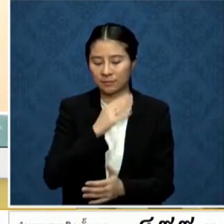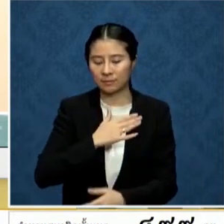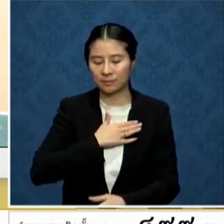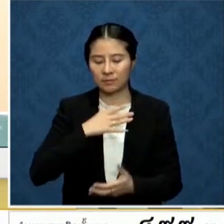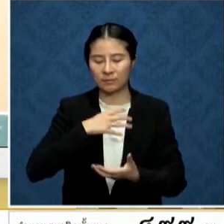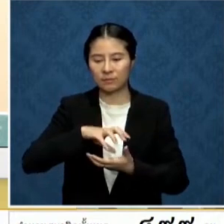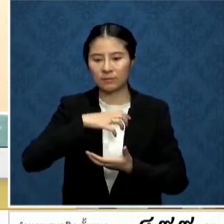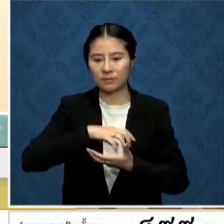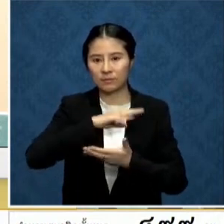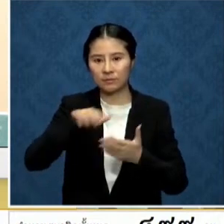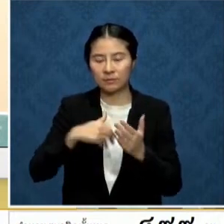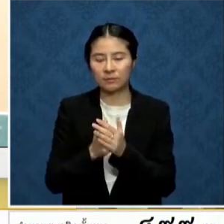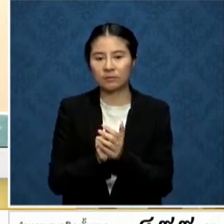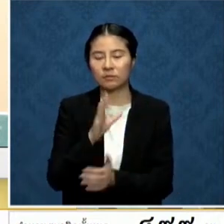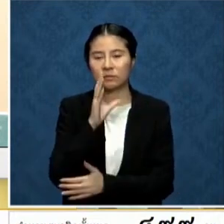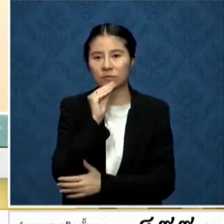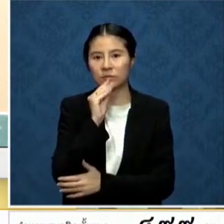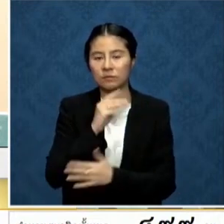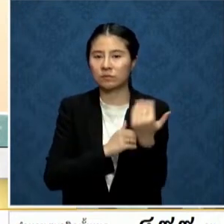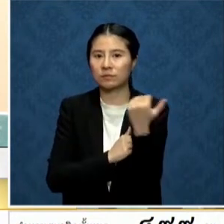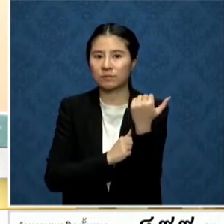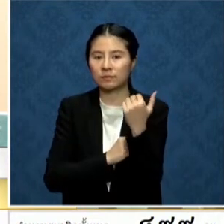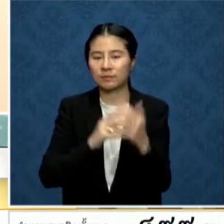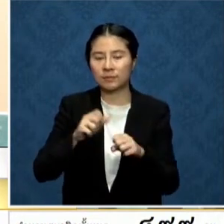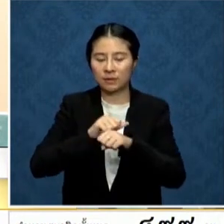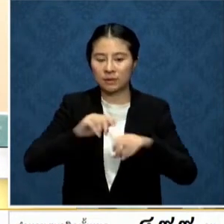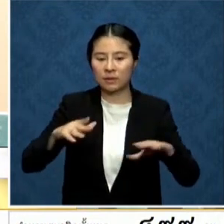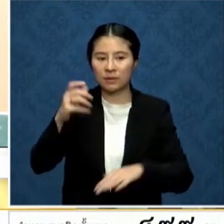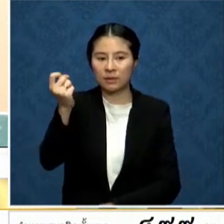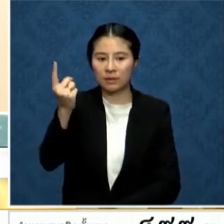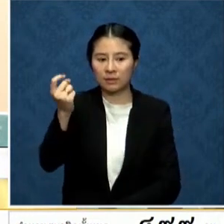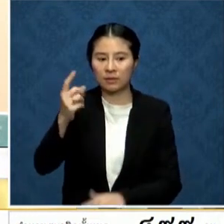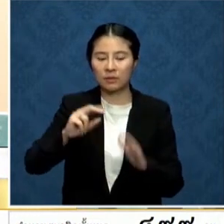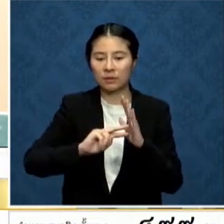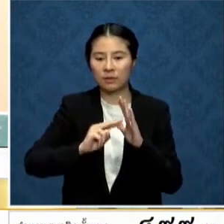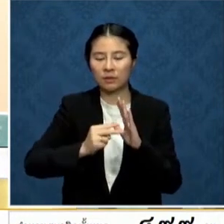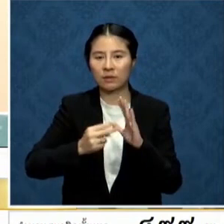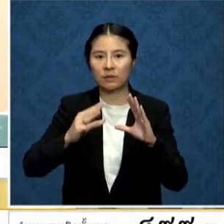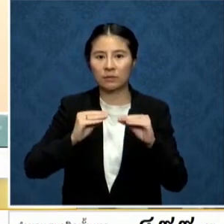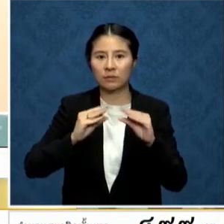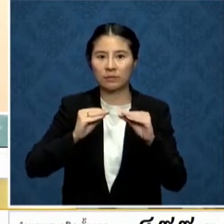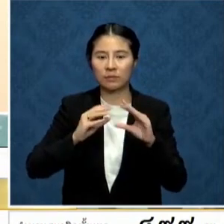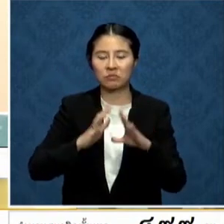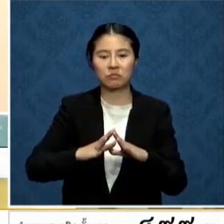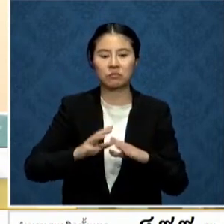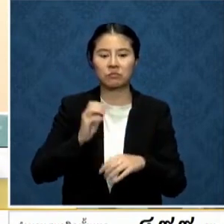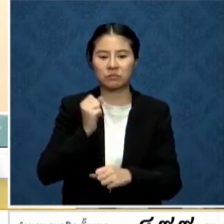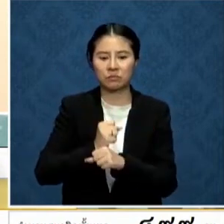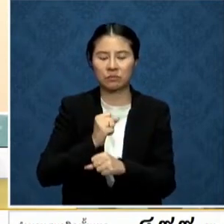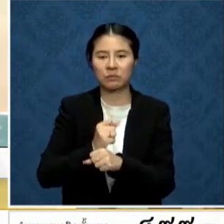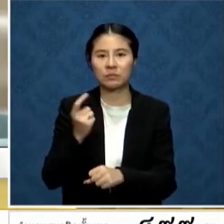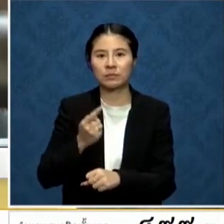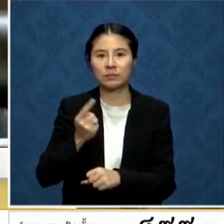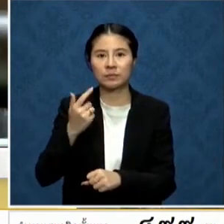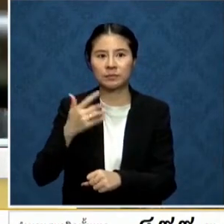เปิดเผยทุกเรื่องถ่ายทอดสดหรือให้บุคคลภายนอกเข้าไปเนี่ยมันจะทำให้การประชุมไม่สามารถที่จะหาข้อเท็จจริง